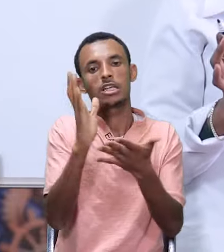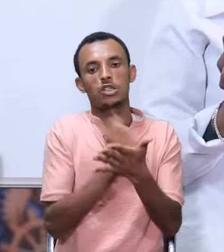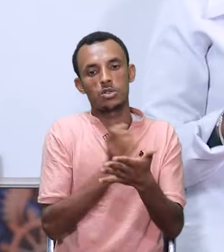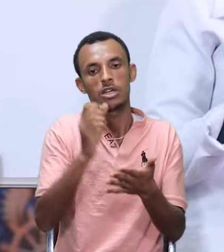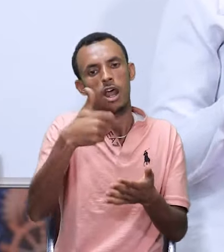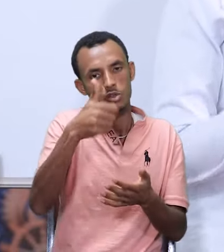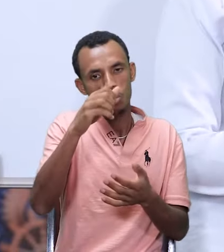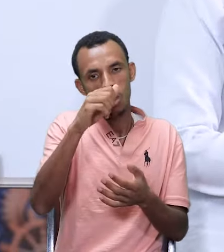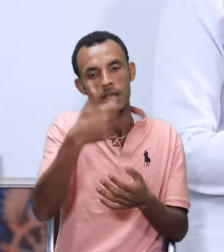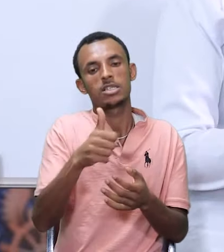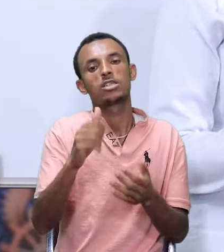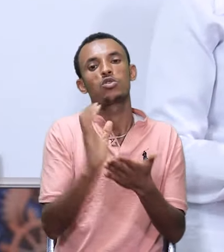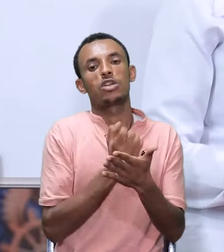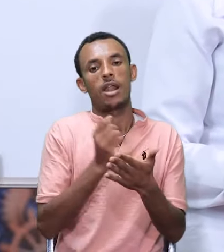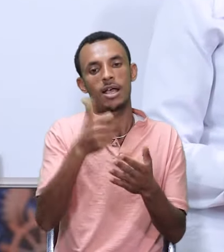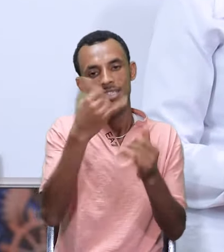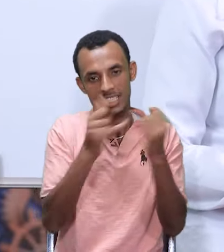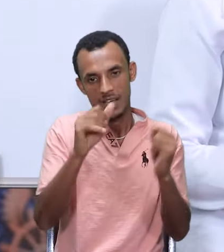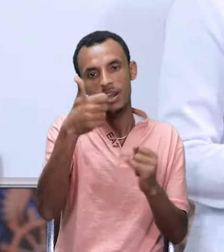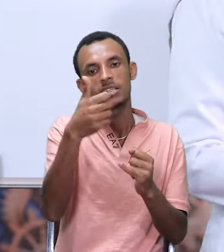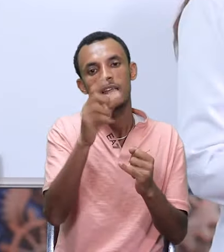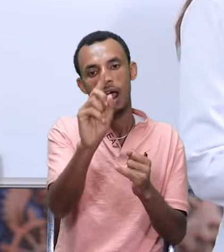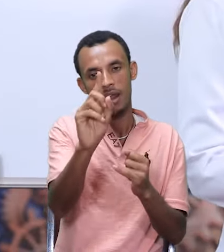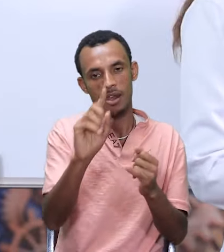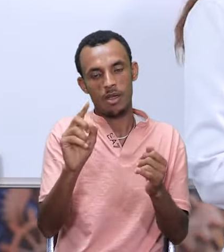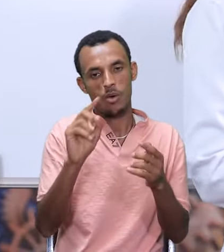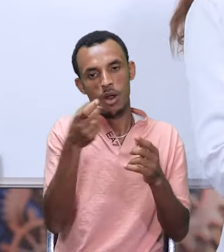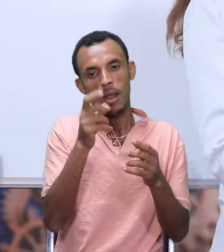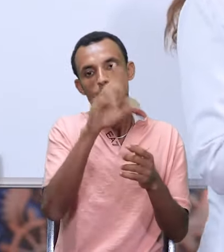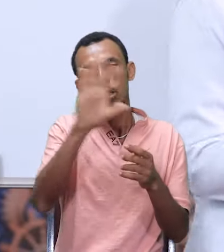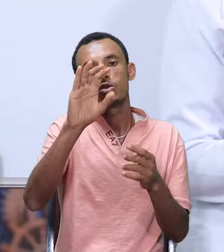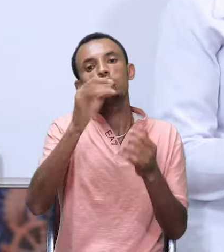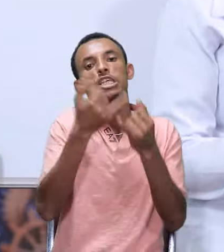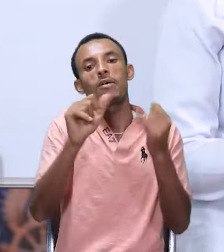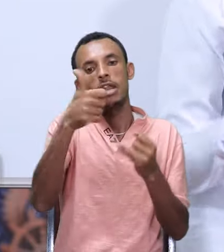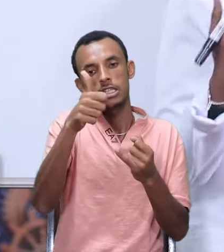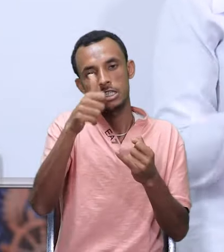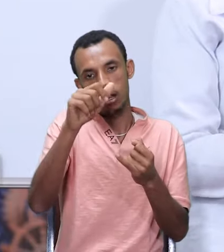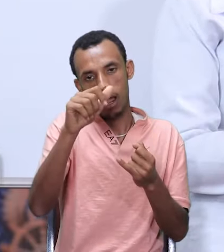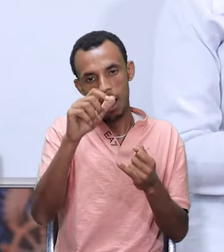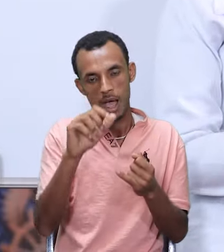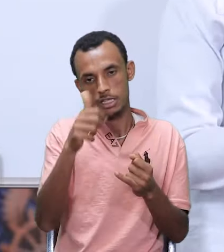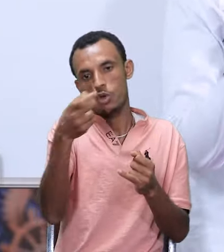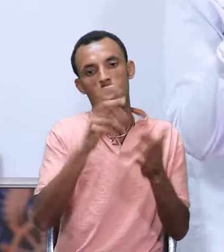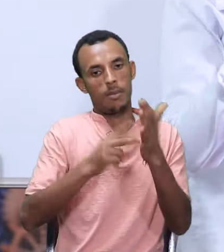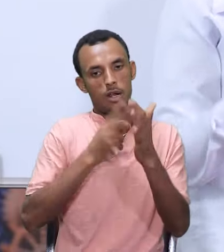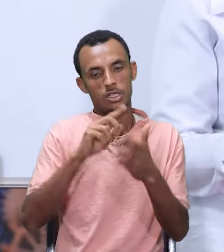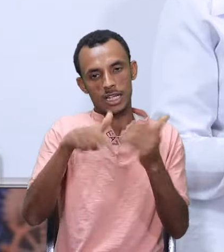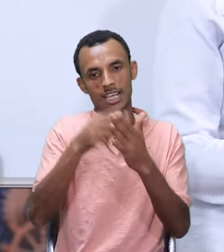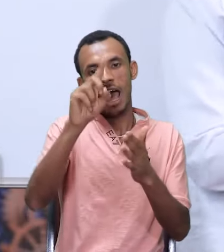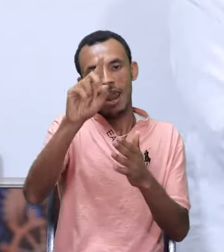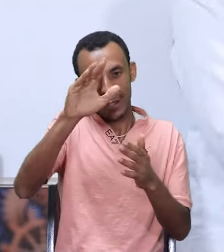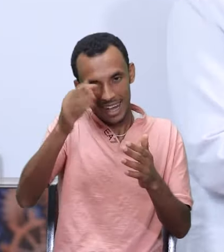10 እንወስዳለን 10 ሲካፈል 10 1 ይመጣል 100 ሲካፈል 10 10 ይመጣል ስለዚህ ይሄ ቁጥር